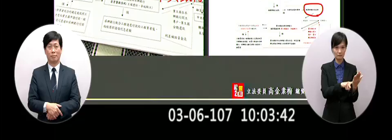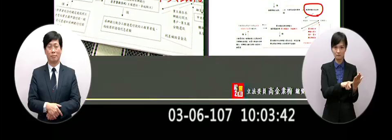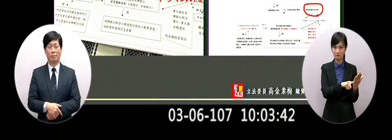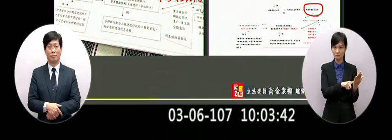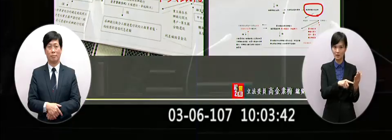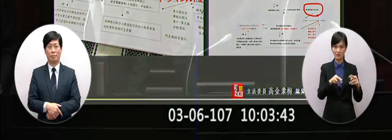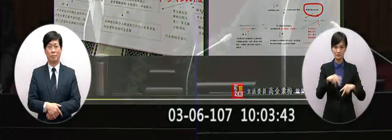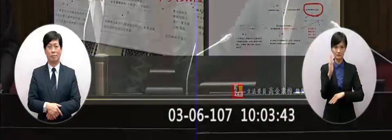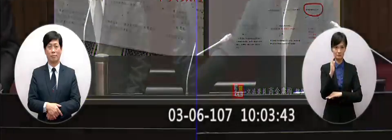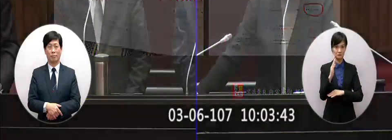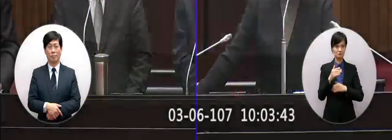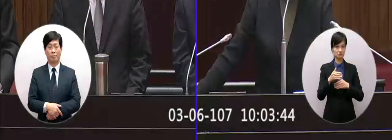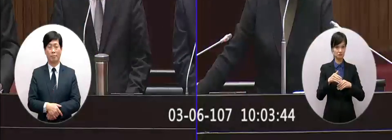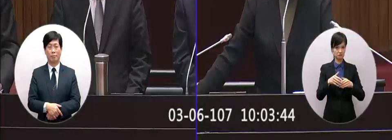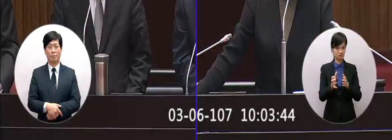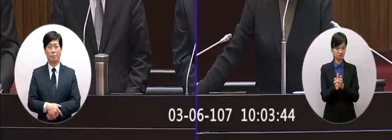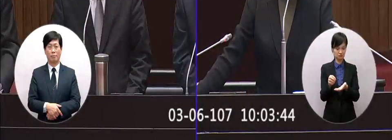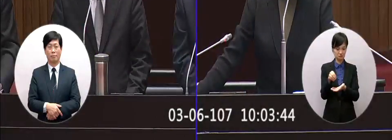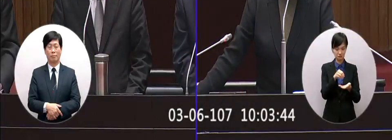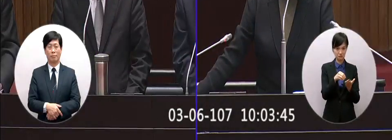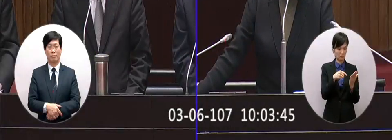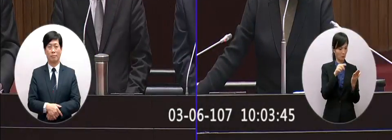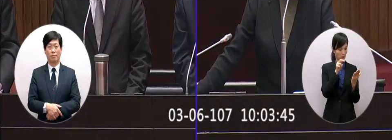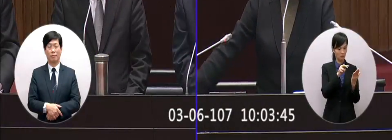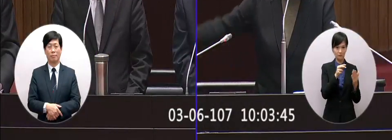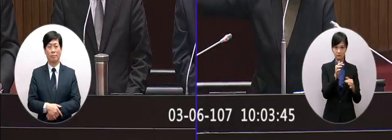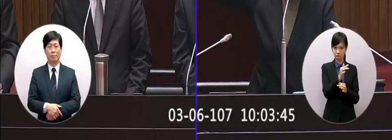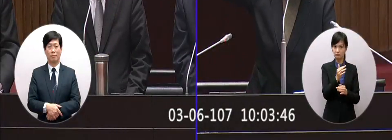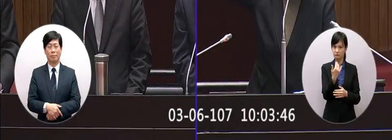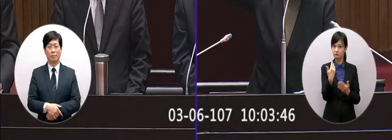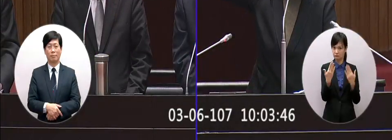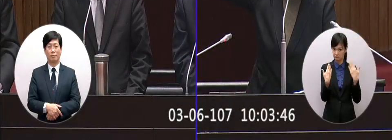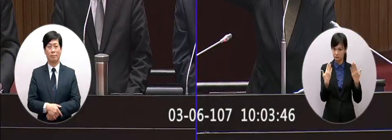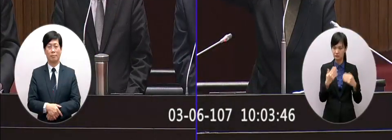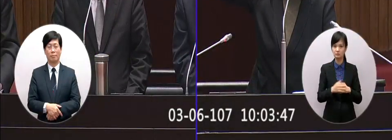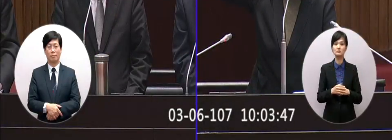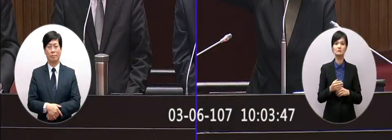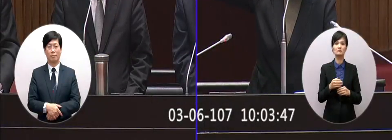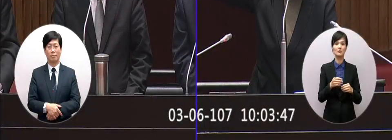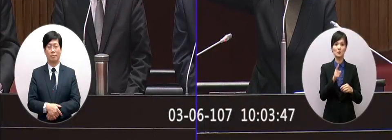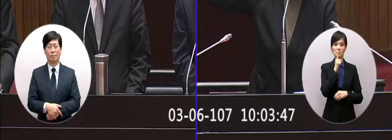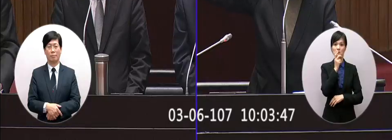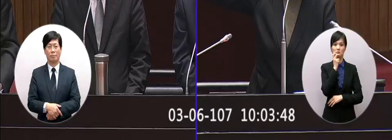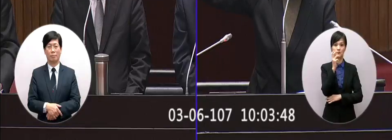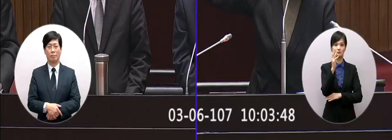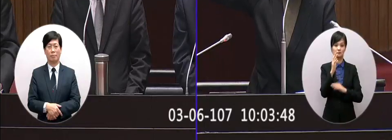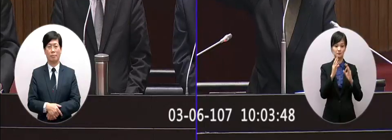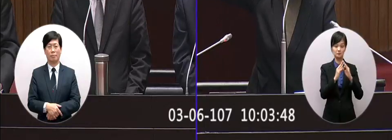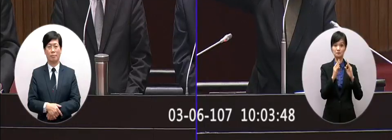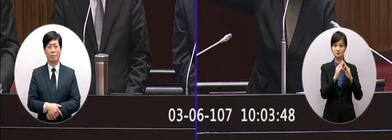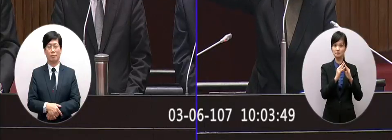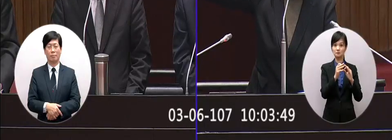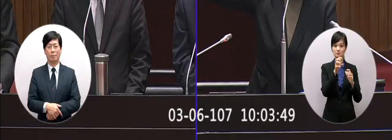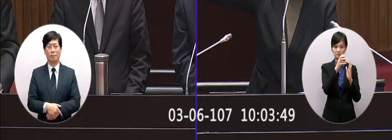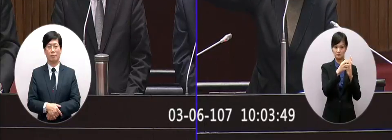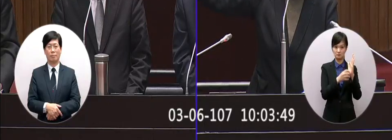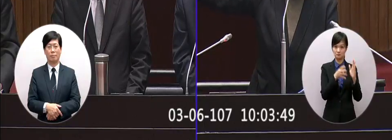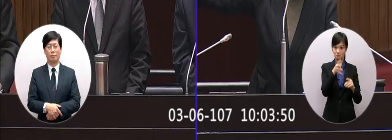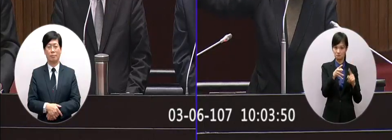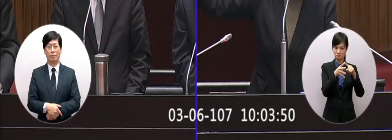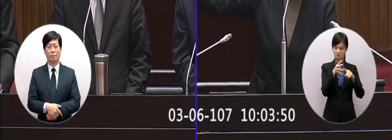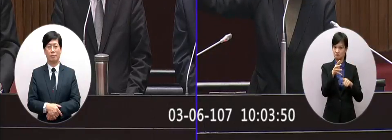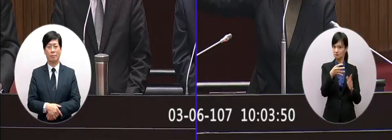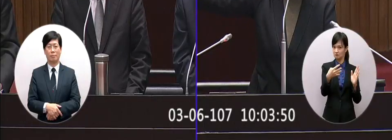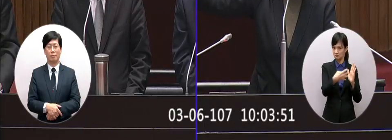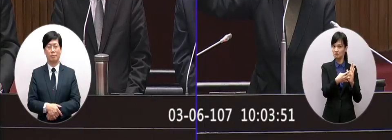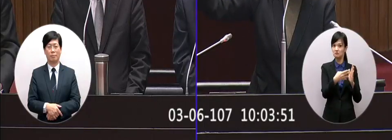拿出最完整的流程图。当时我们看一下中央银行四个字还在这个流程图上面，